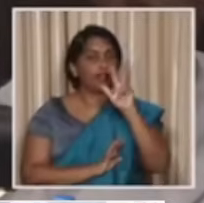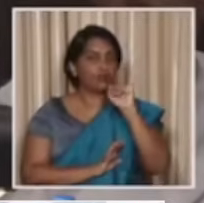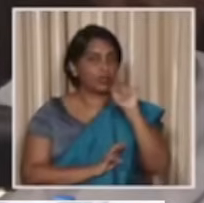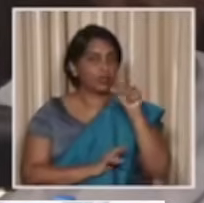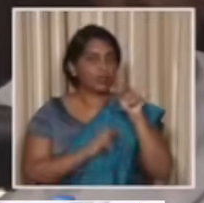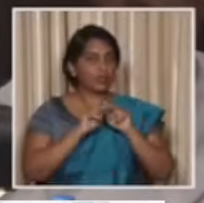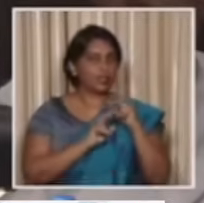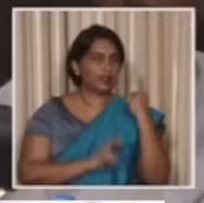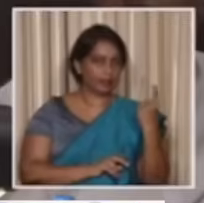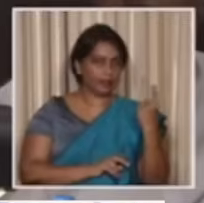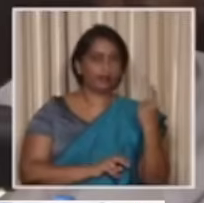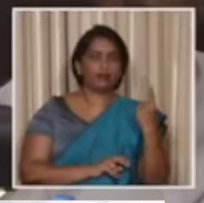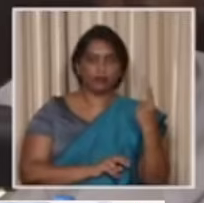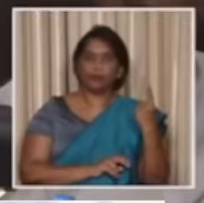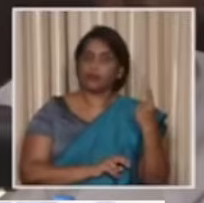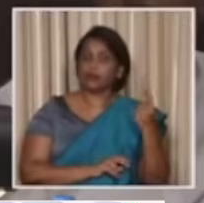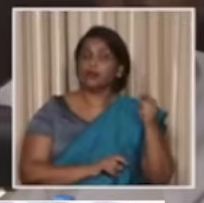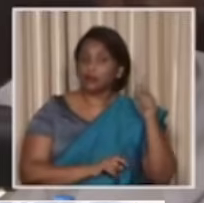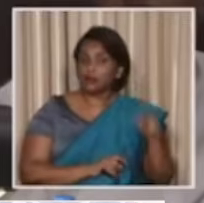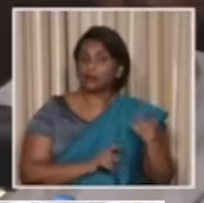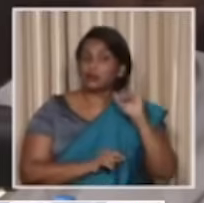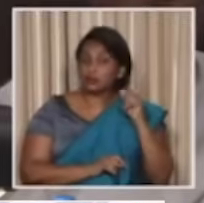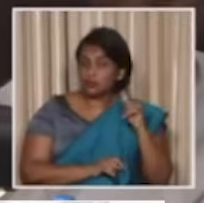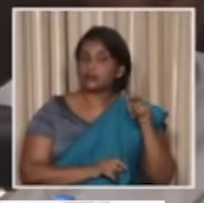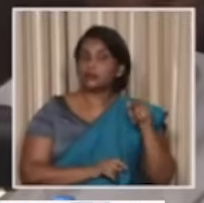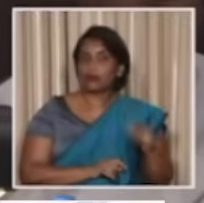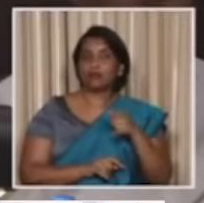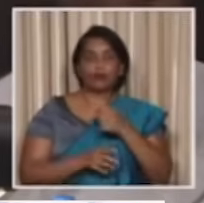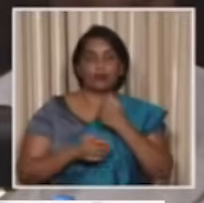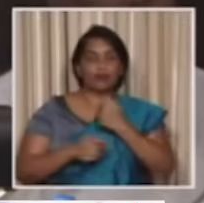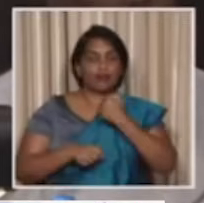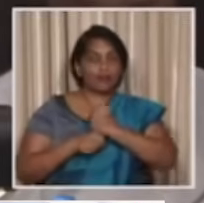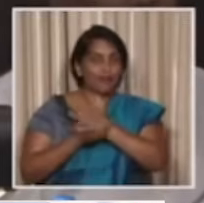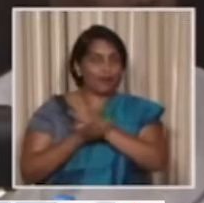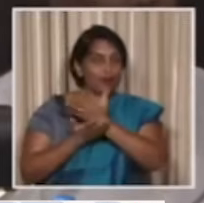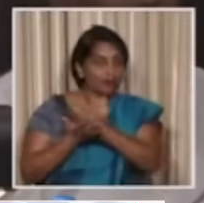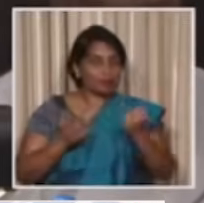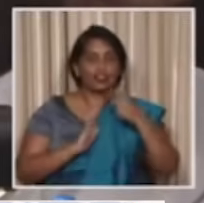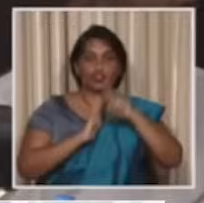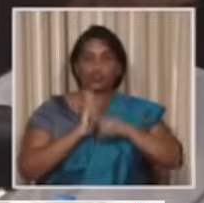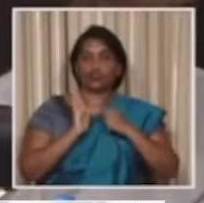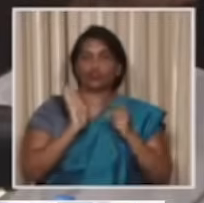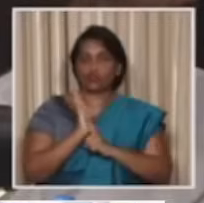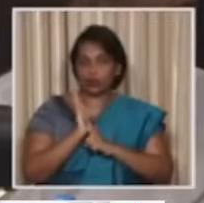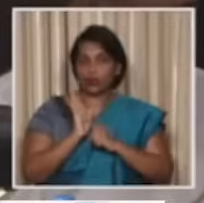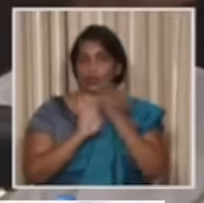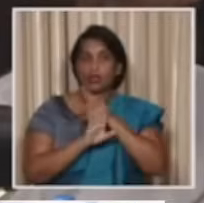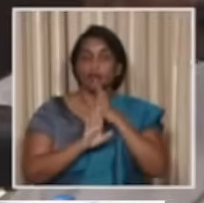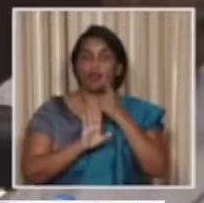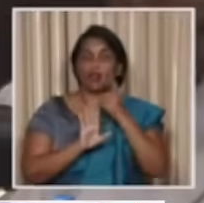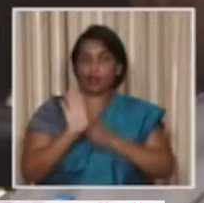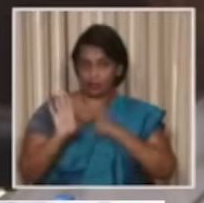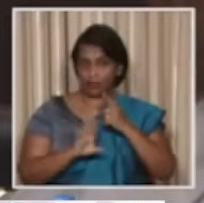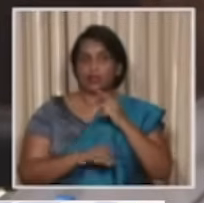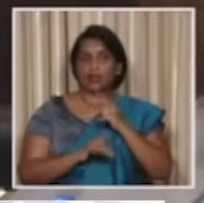इस साते आक्वेंडो ने अरे इधर मैं सामाहरु मैं बैंडुम करे इधा गाता जूली मास गया और उद्दे अत्यसात कार्य मुद्दा त्याम